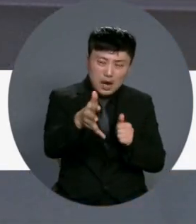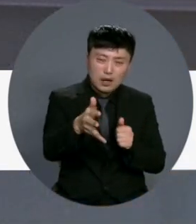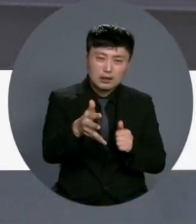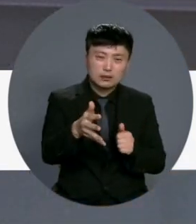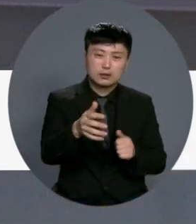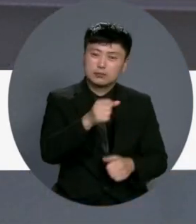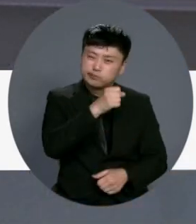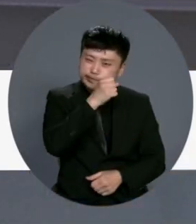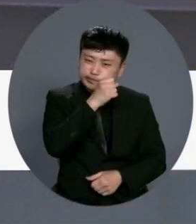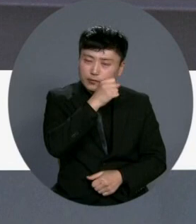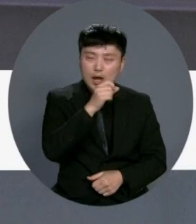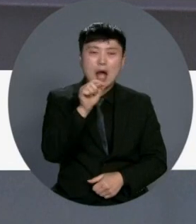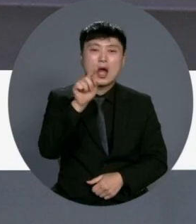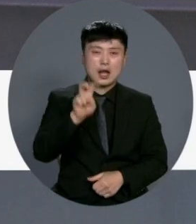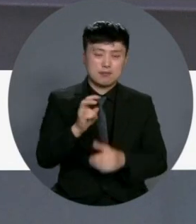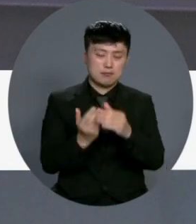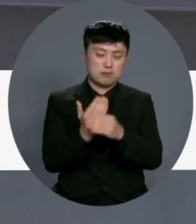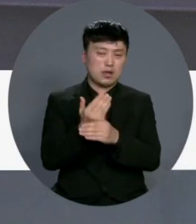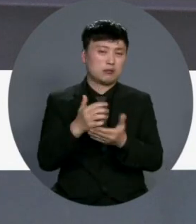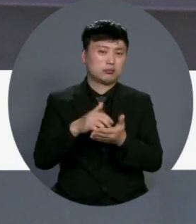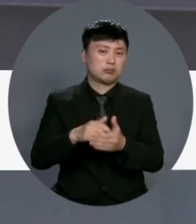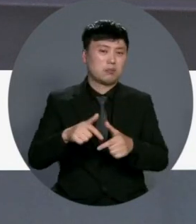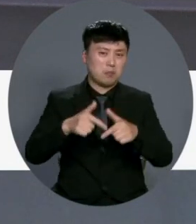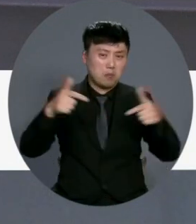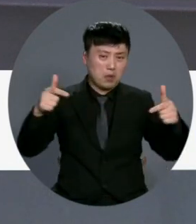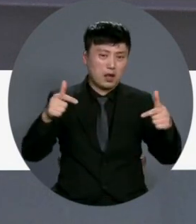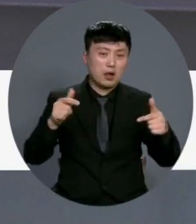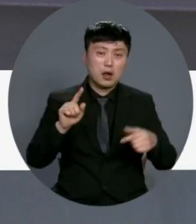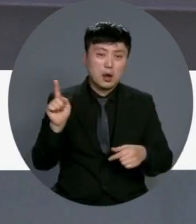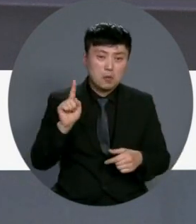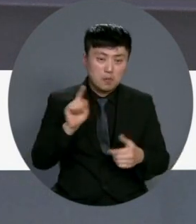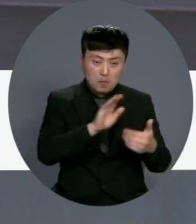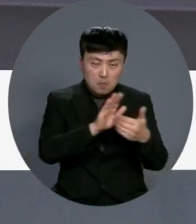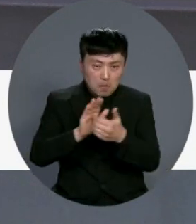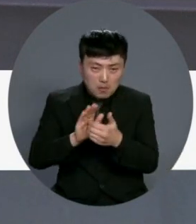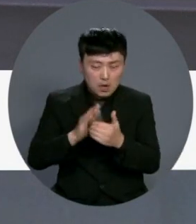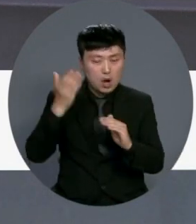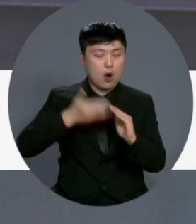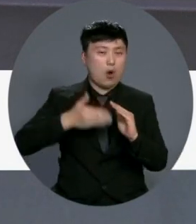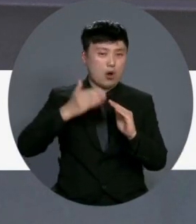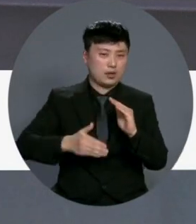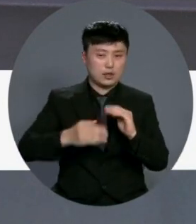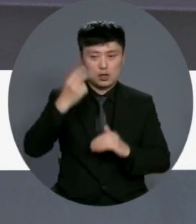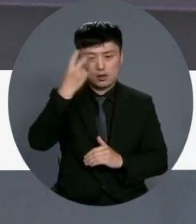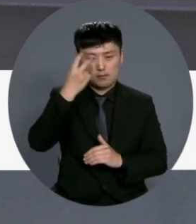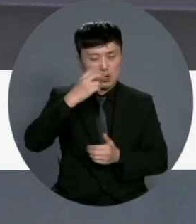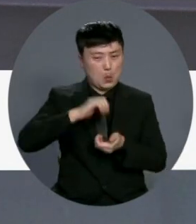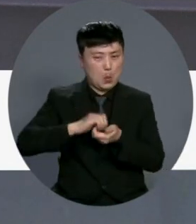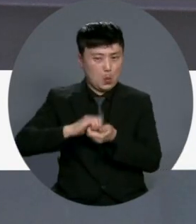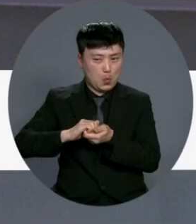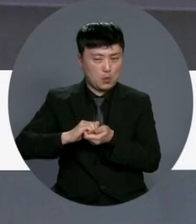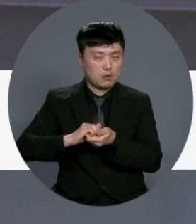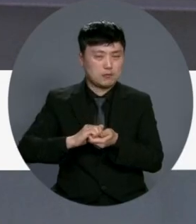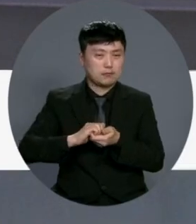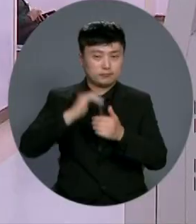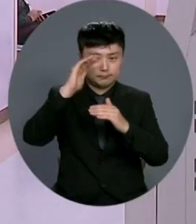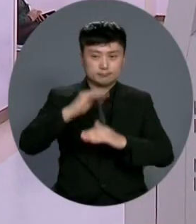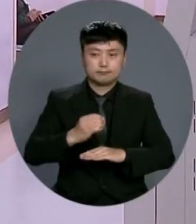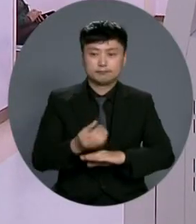최근 급증하고 있다는데요 최선의 예방은 정기적 검진입니다 김철우 기자가 보도합니다